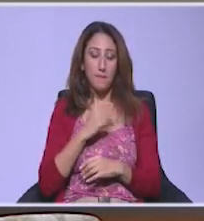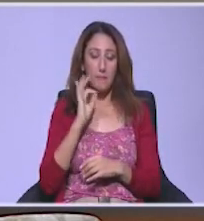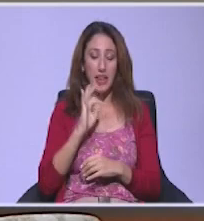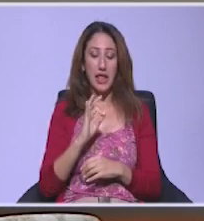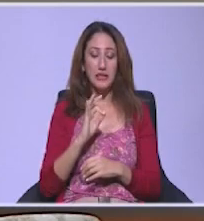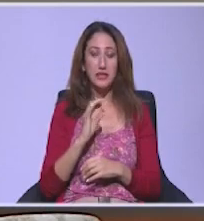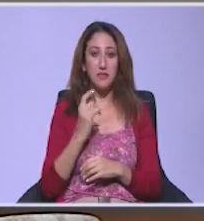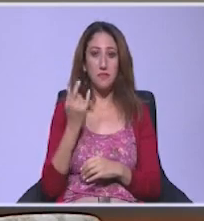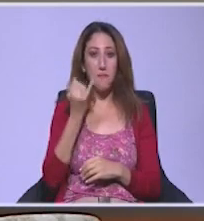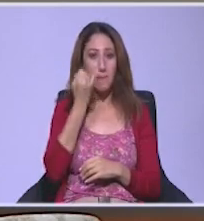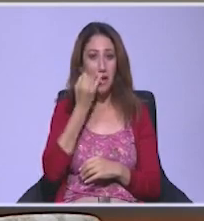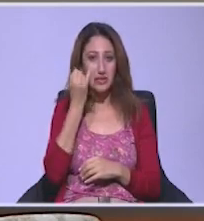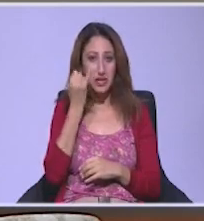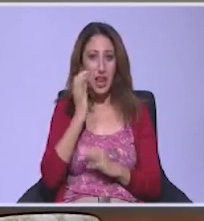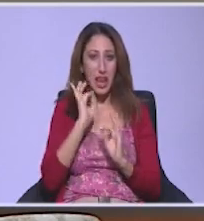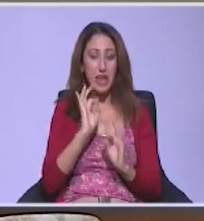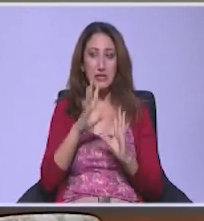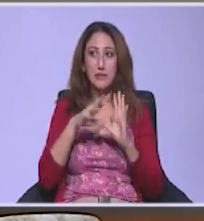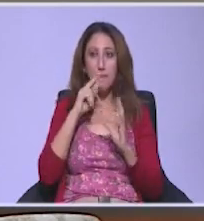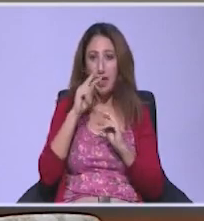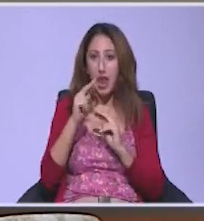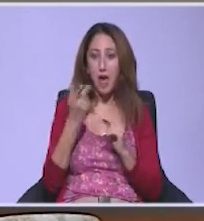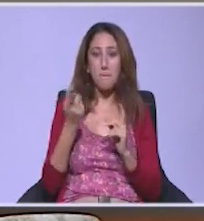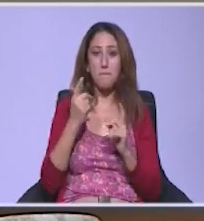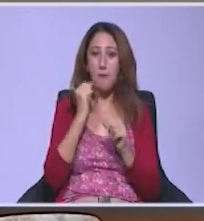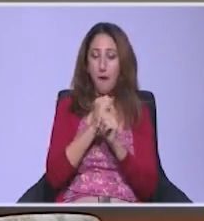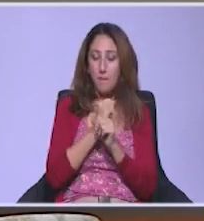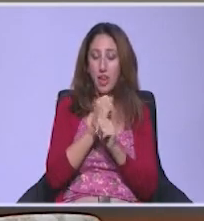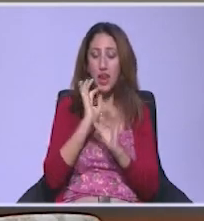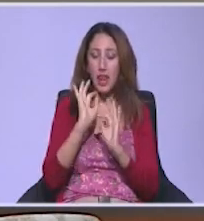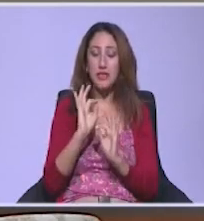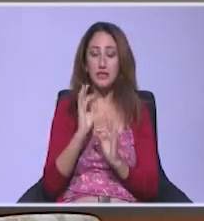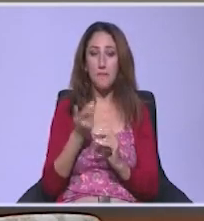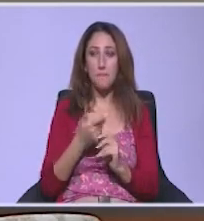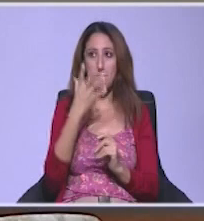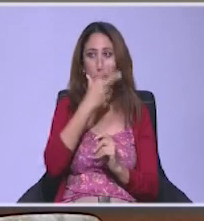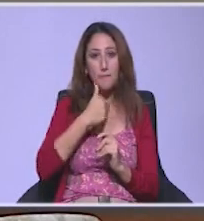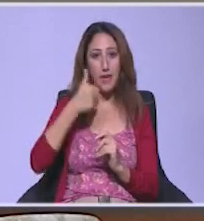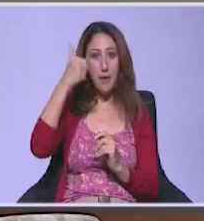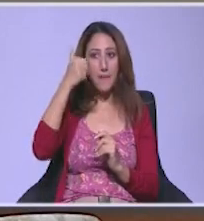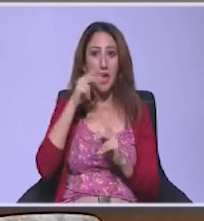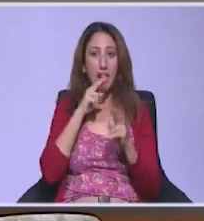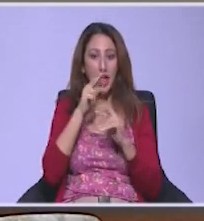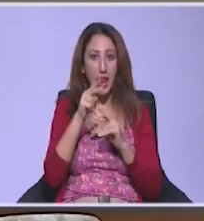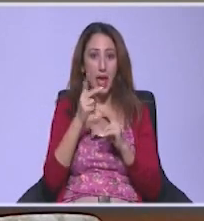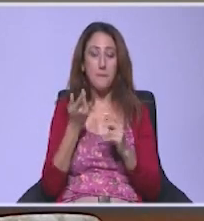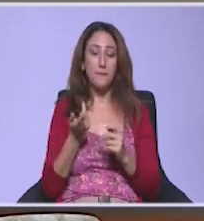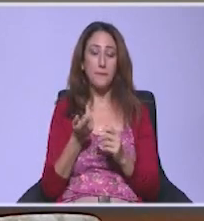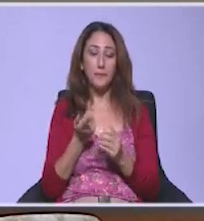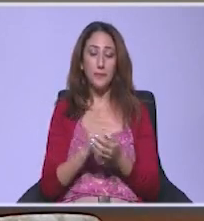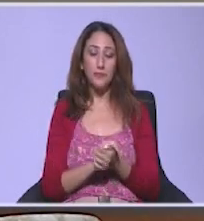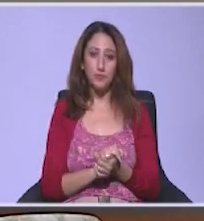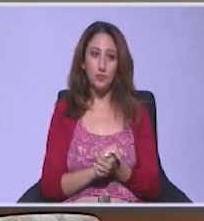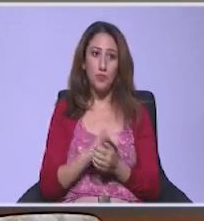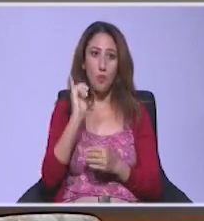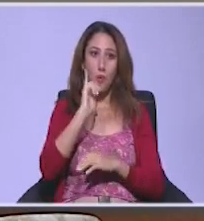بالذوق اللي بنزرعه في سلوكنا، بالجمال اللي بنشوفه في كل معنى وقيمة حلوة.